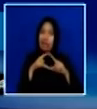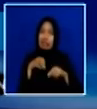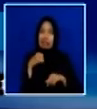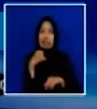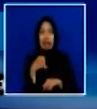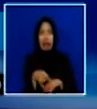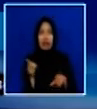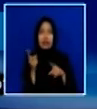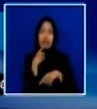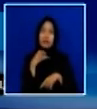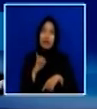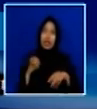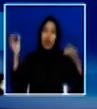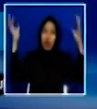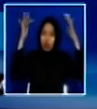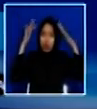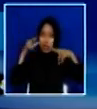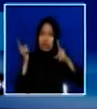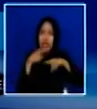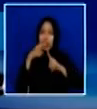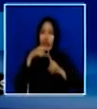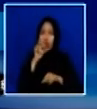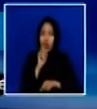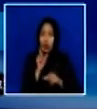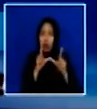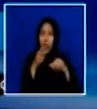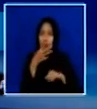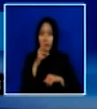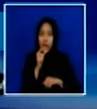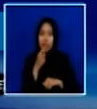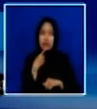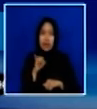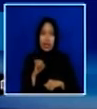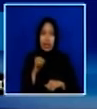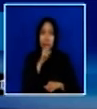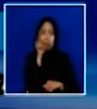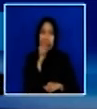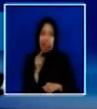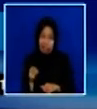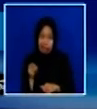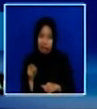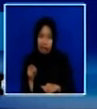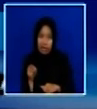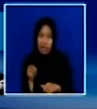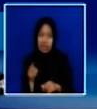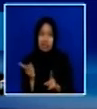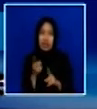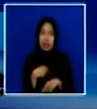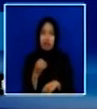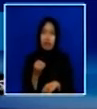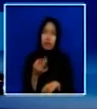itu ini sering Tower itu terganggu dengan tersambar petir akhirnya beberapa Tower